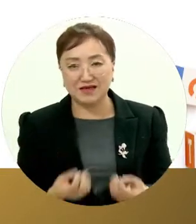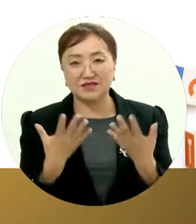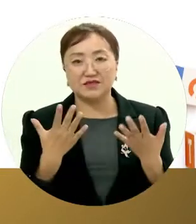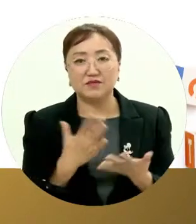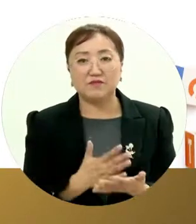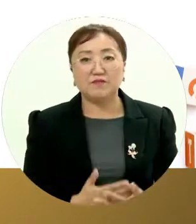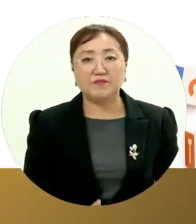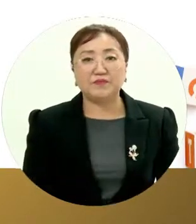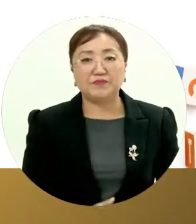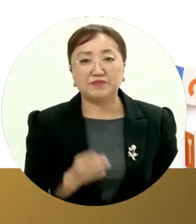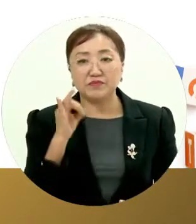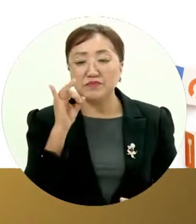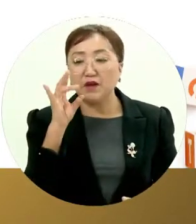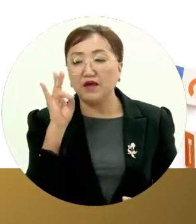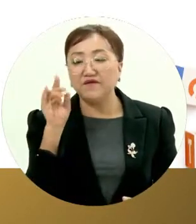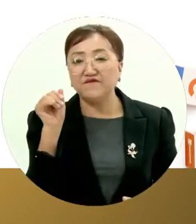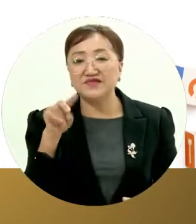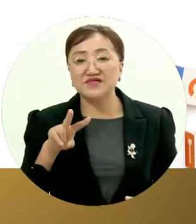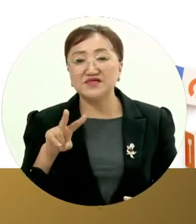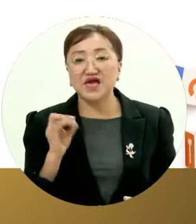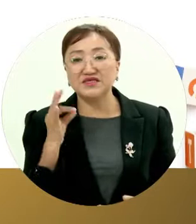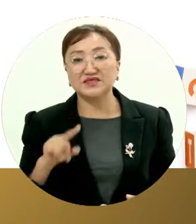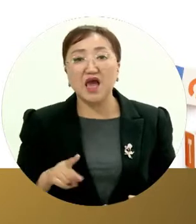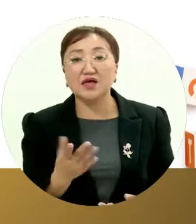гаргаж ирсэн байна. За, инфляц тэгвэл яагаад үүсдэг вэ?